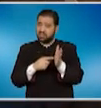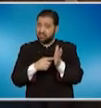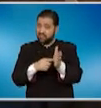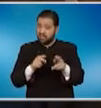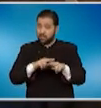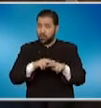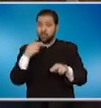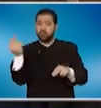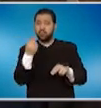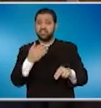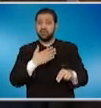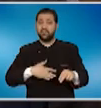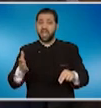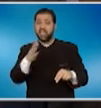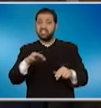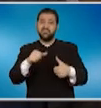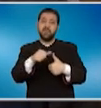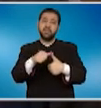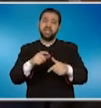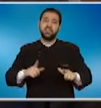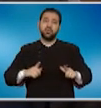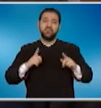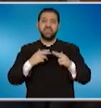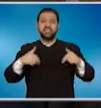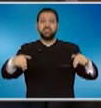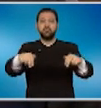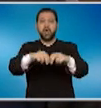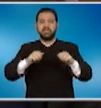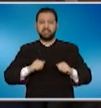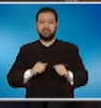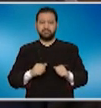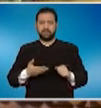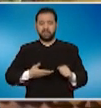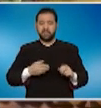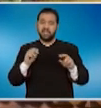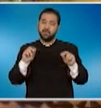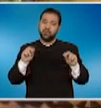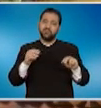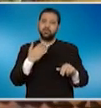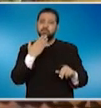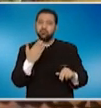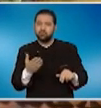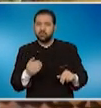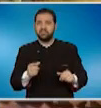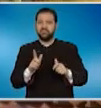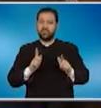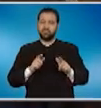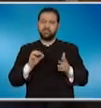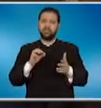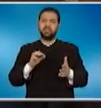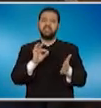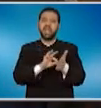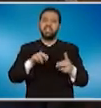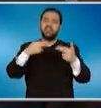face Dumnezeu omului și întâlnirii cu El. Părinte profesor, vă mulțumesc și vă aștept data